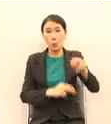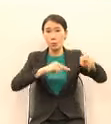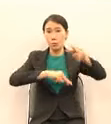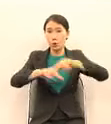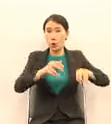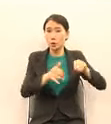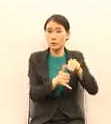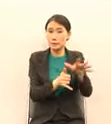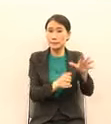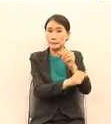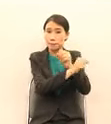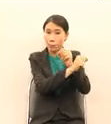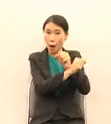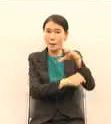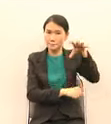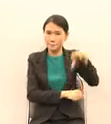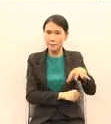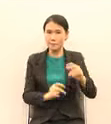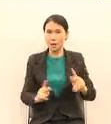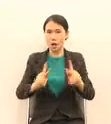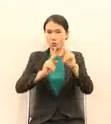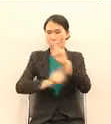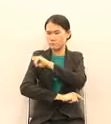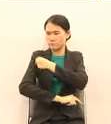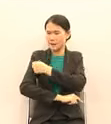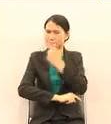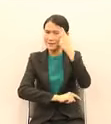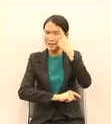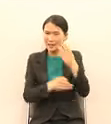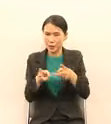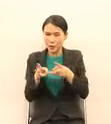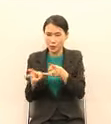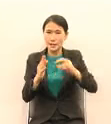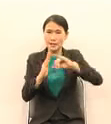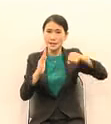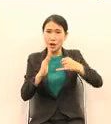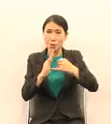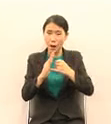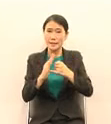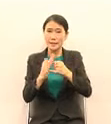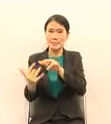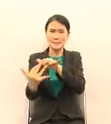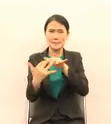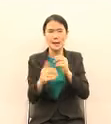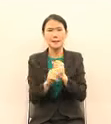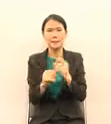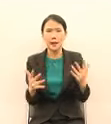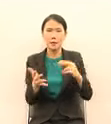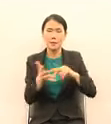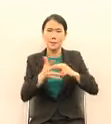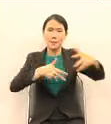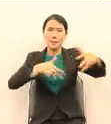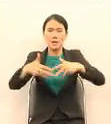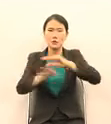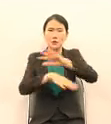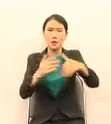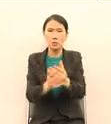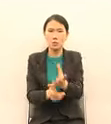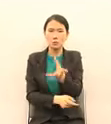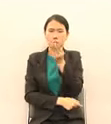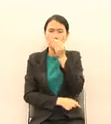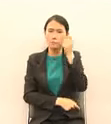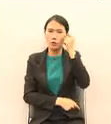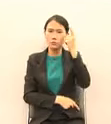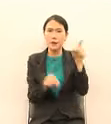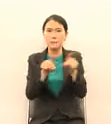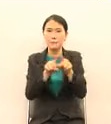การสื่อสารกับตัวจังหวัดยังไงบ้างเพื่อให้มีการสื่อสารสถานที่ต่างๆอย่างเท่าเทียมกันเป็นการข้อมูลเป็นข้อมูลในการ